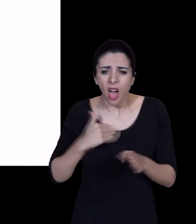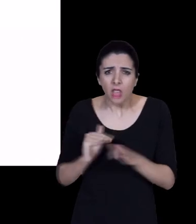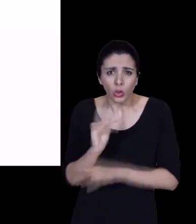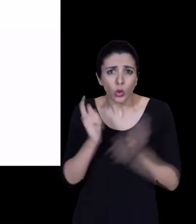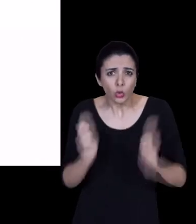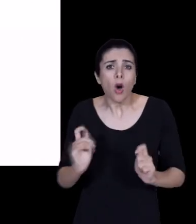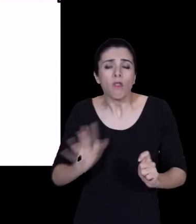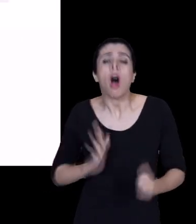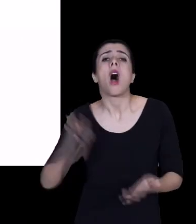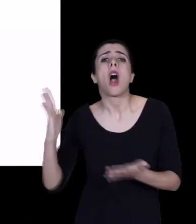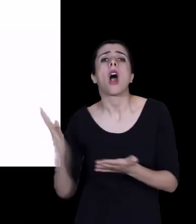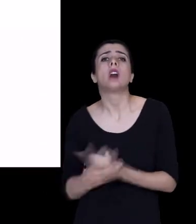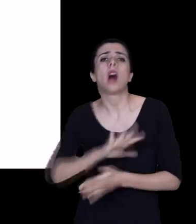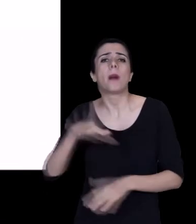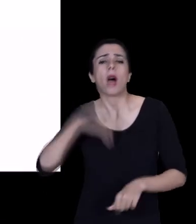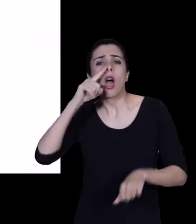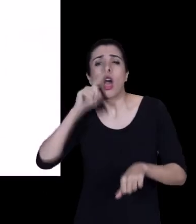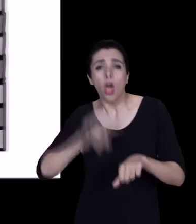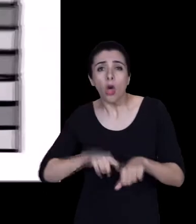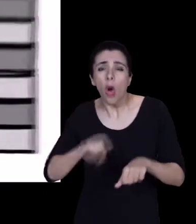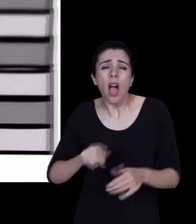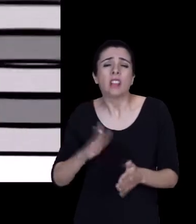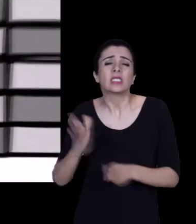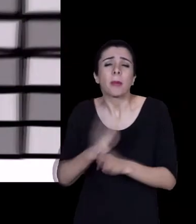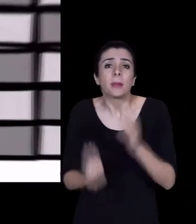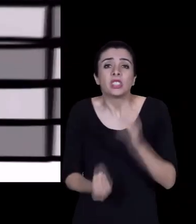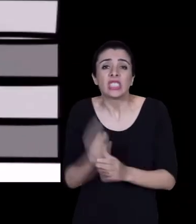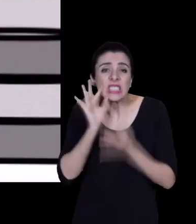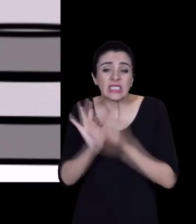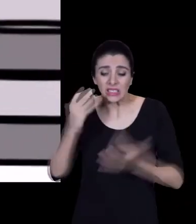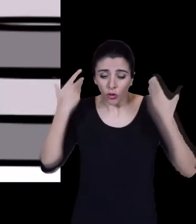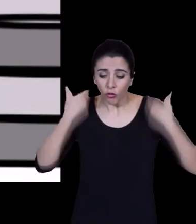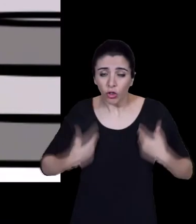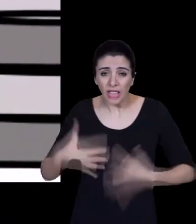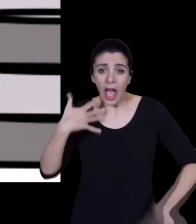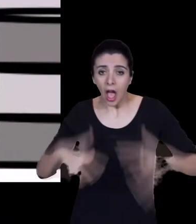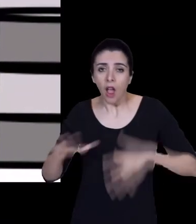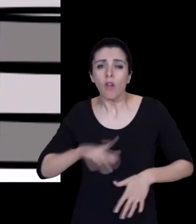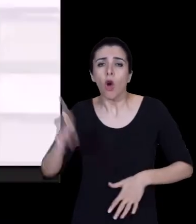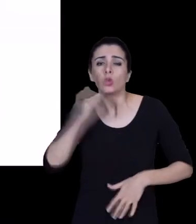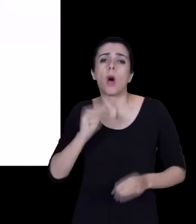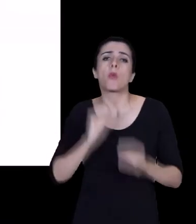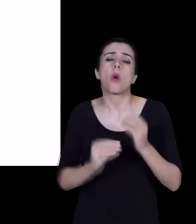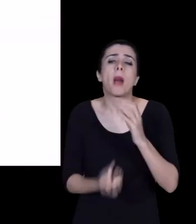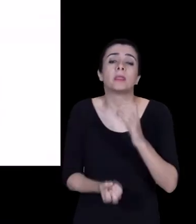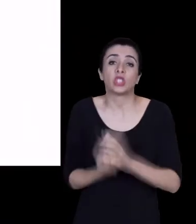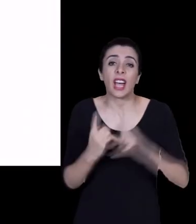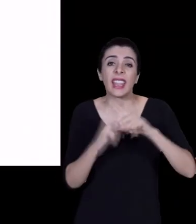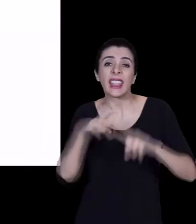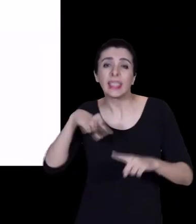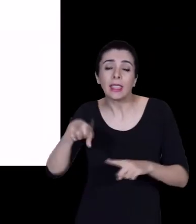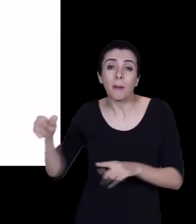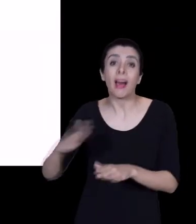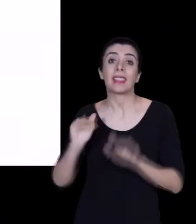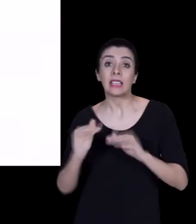aşılamaz güçlükte olduğuna, bu durumun tümüyle kişinin kendi bedenindeki kusurdan kaynaklandığına ve tıbbi müdahaleden başka yol